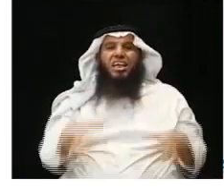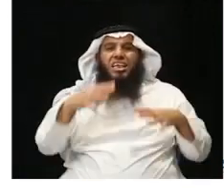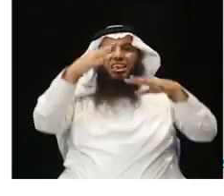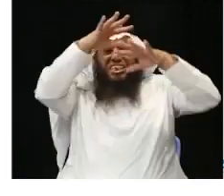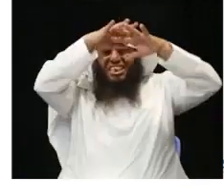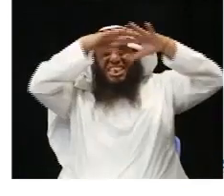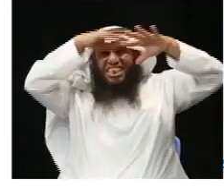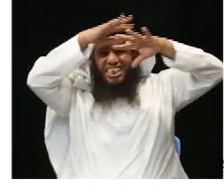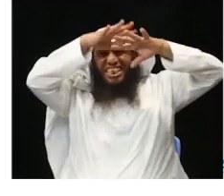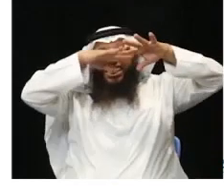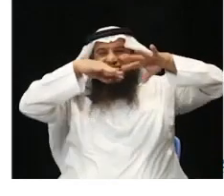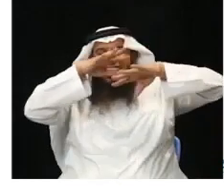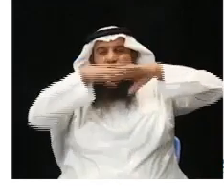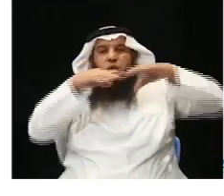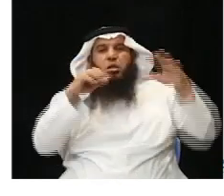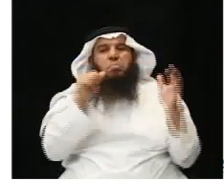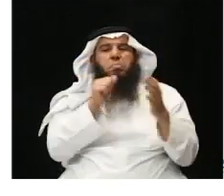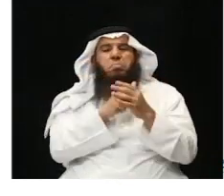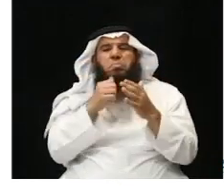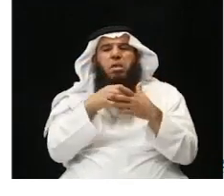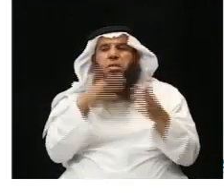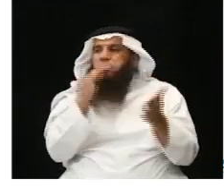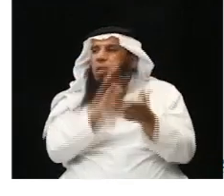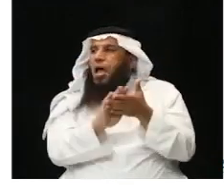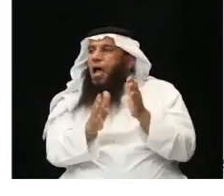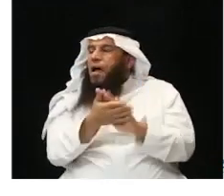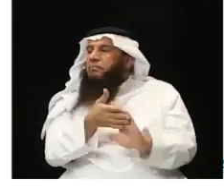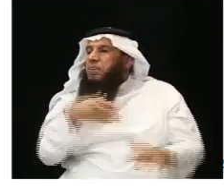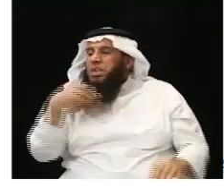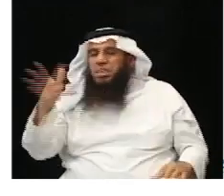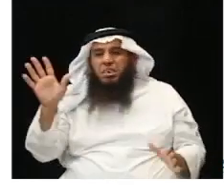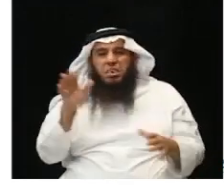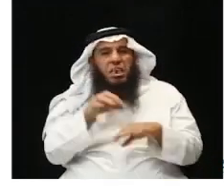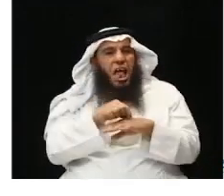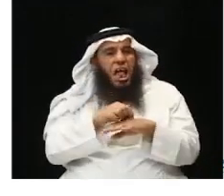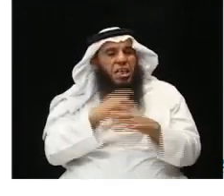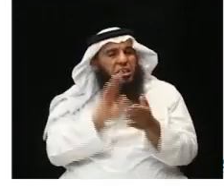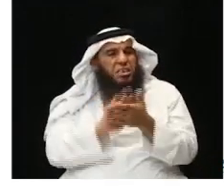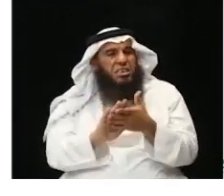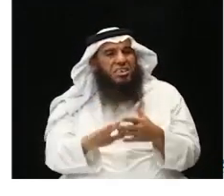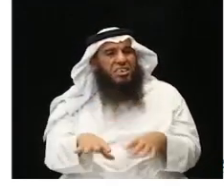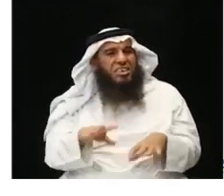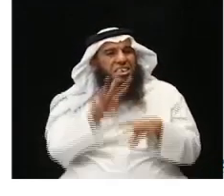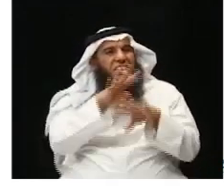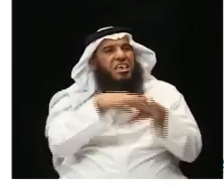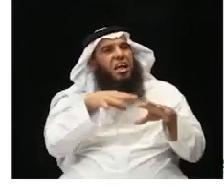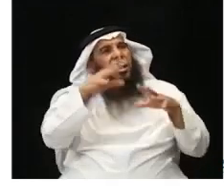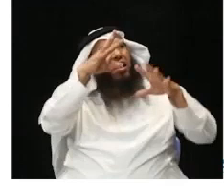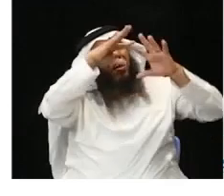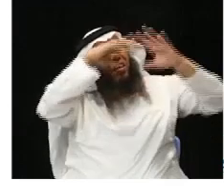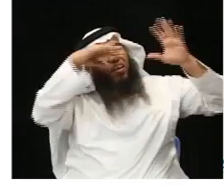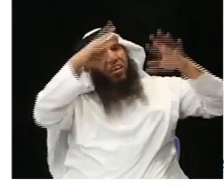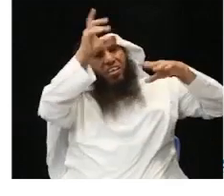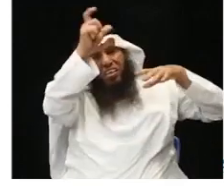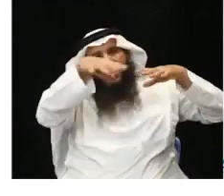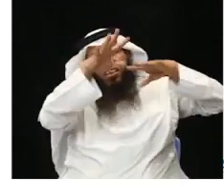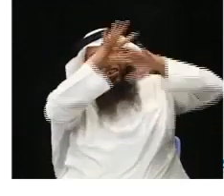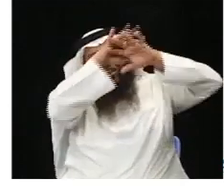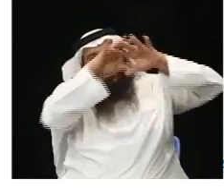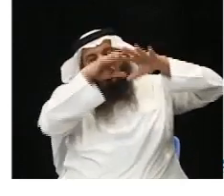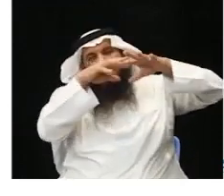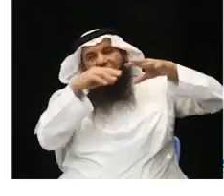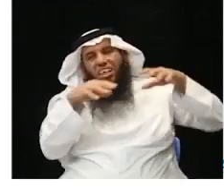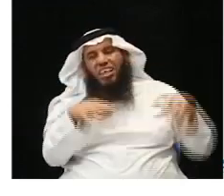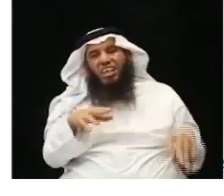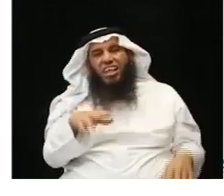العنكبوت، وغالبا ما تكون في البيوت المهجورة التي لا يسكنها الناس. العنكبوت يأتي ويضع بيته هناك، يعشش، يعني